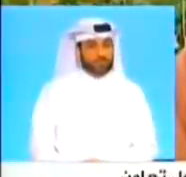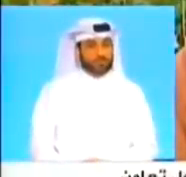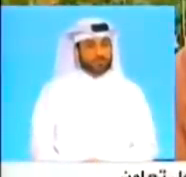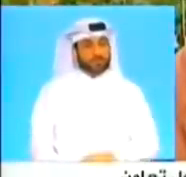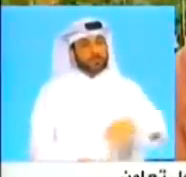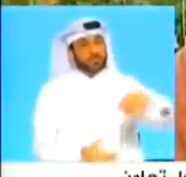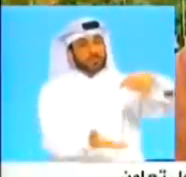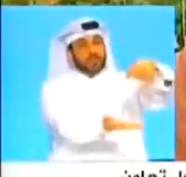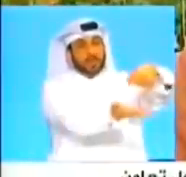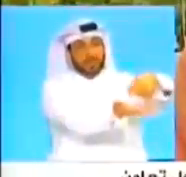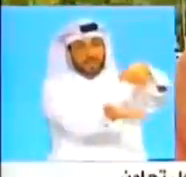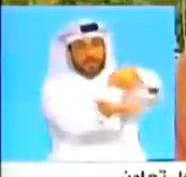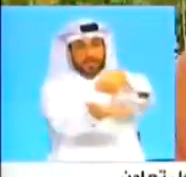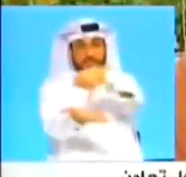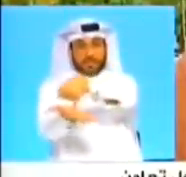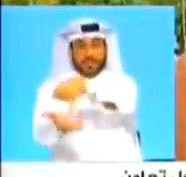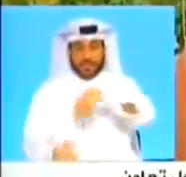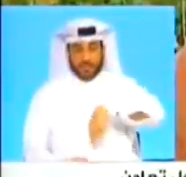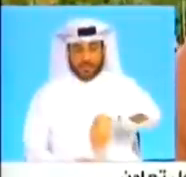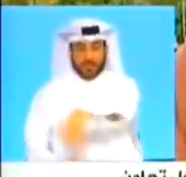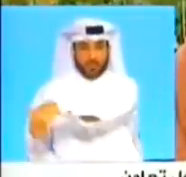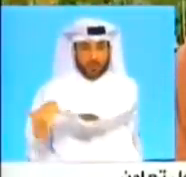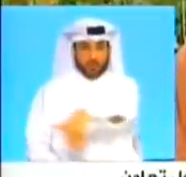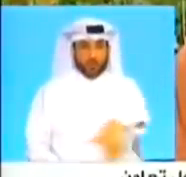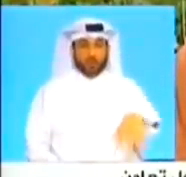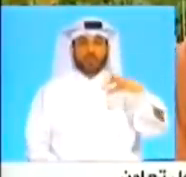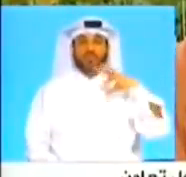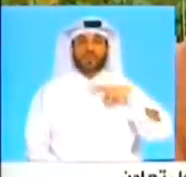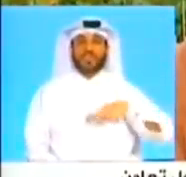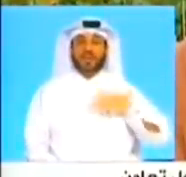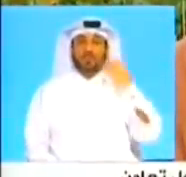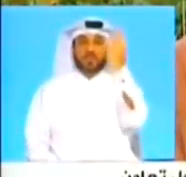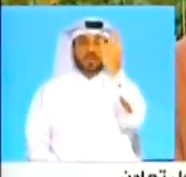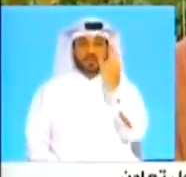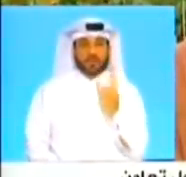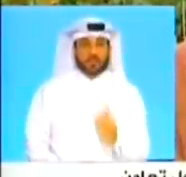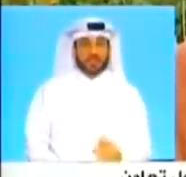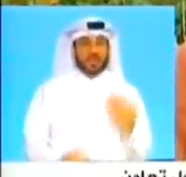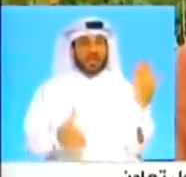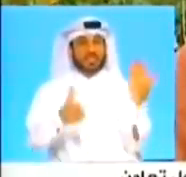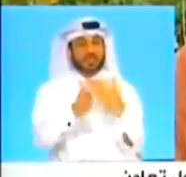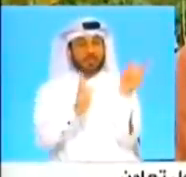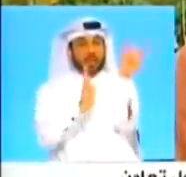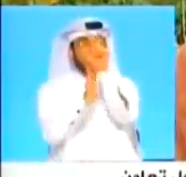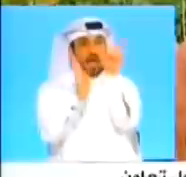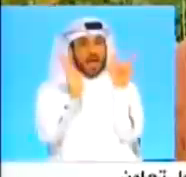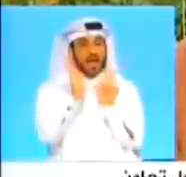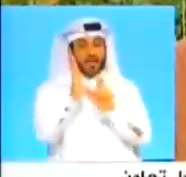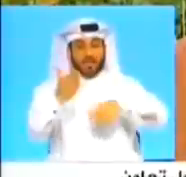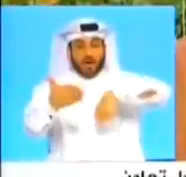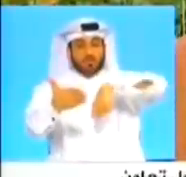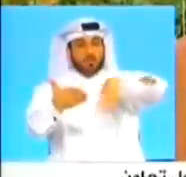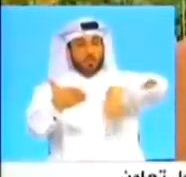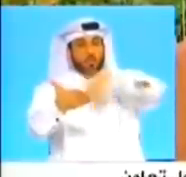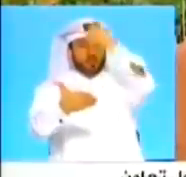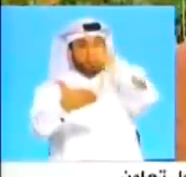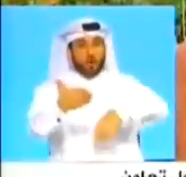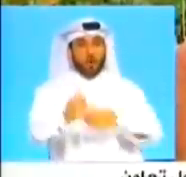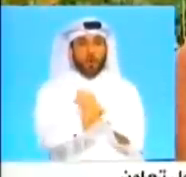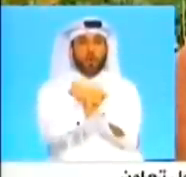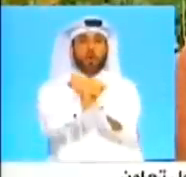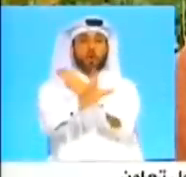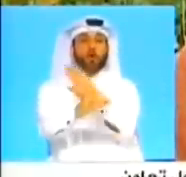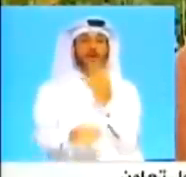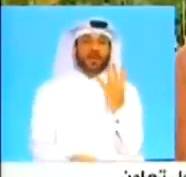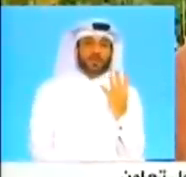المناطق الحدودية بالتأكيد هي المستفيد الأول من هذه البروتوكولات. هذه البروتوكولات فيها حريات الأربعة